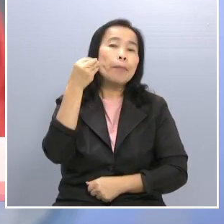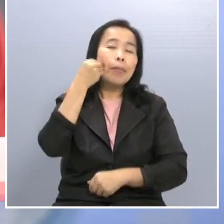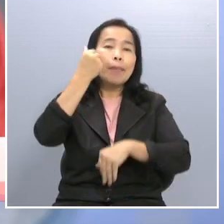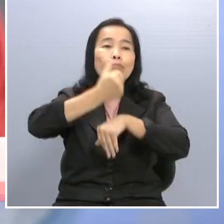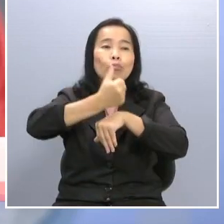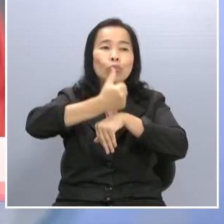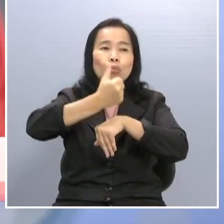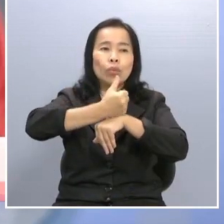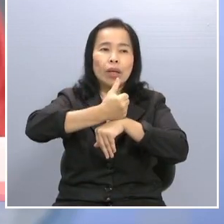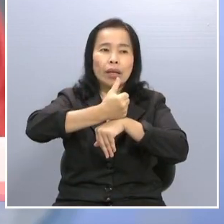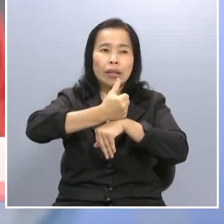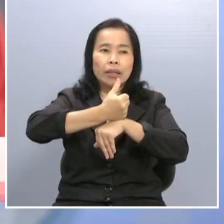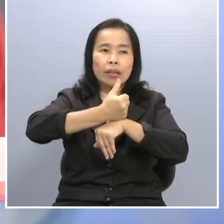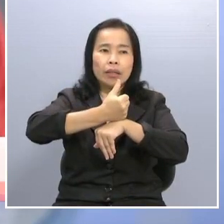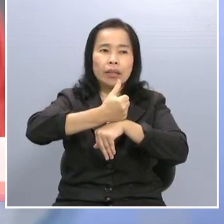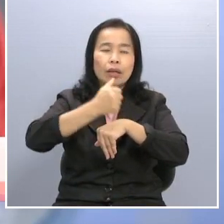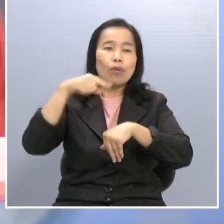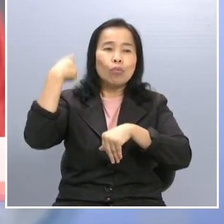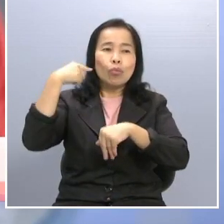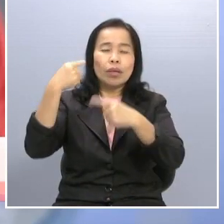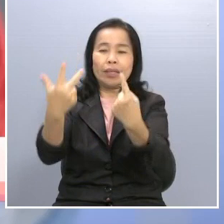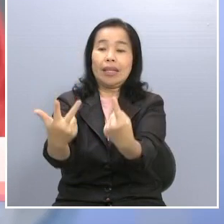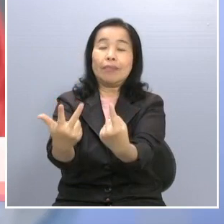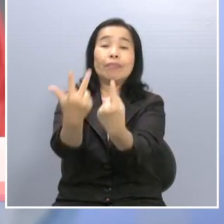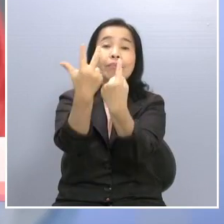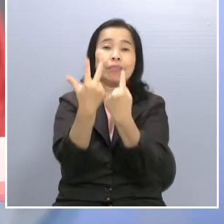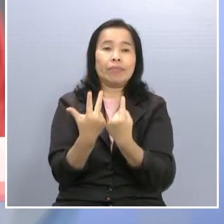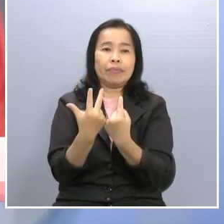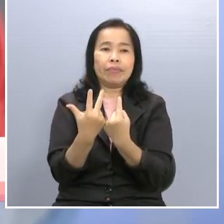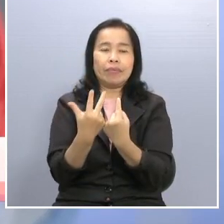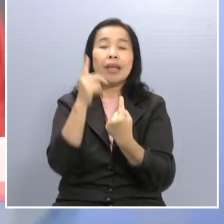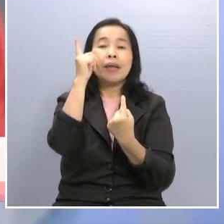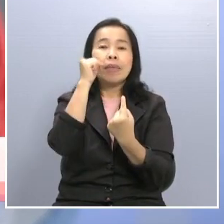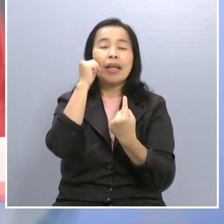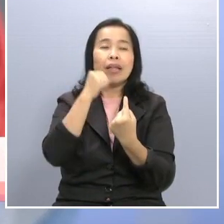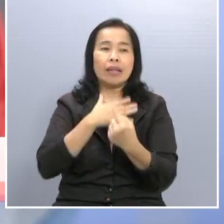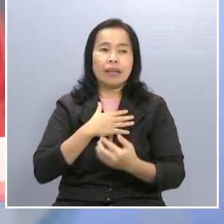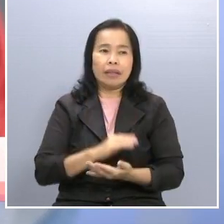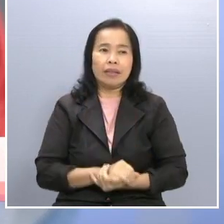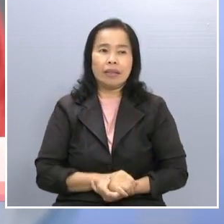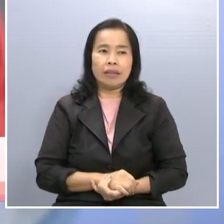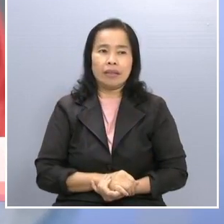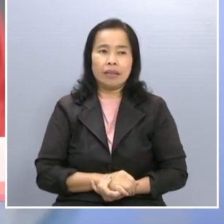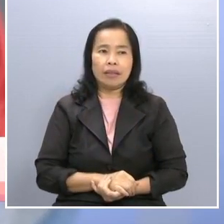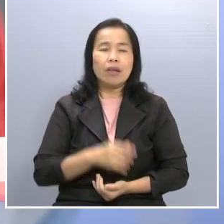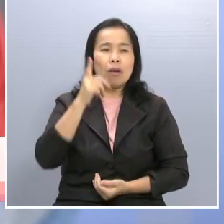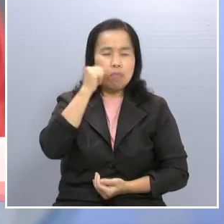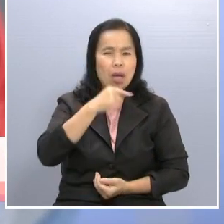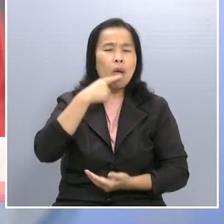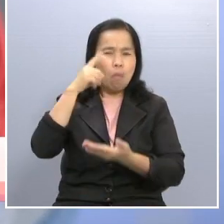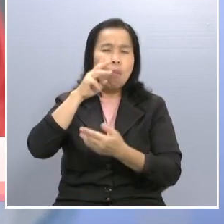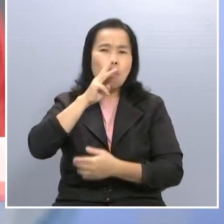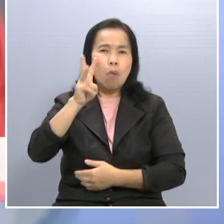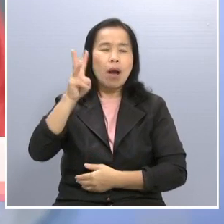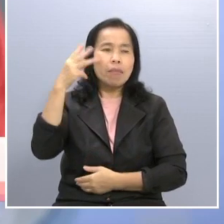าพาลูกสาวคนกลางนั้นมาที่บ้านแม่บอกว่าคิดถึงแม่มาหาแม่ซึ่งตรงนั้นก็คือก็แม่ก็ว้าไปเยอะซึ่งก็เขากลับ